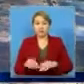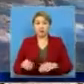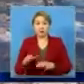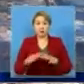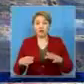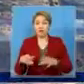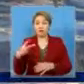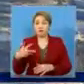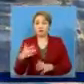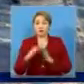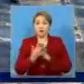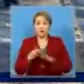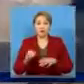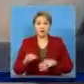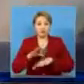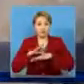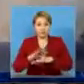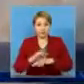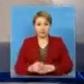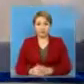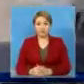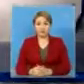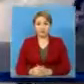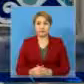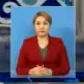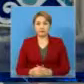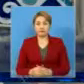емес, 23 ауылда ұйымдастырылды.